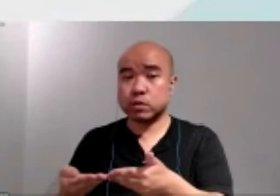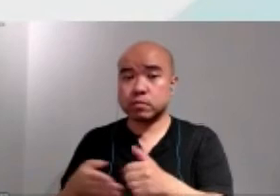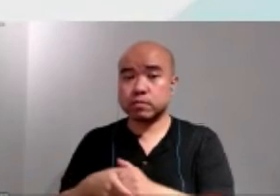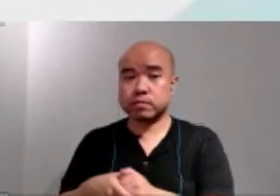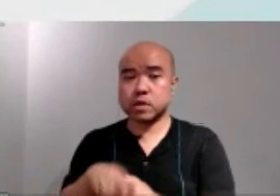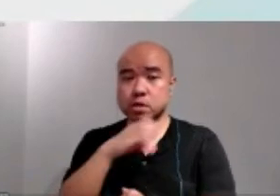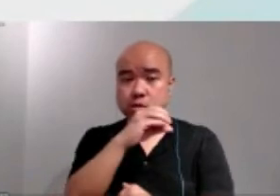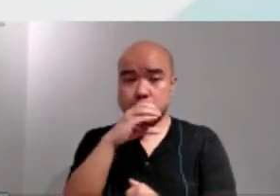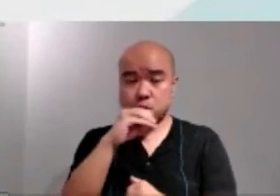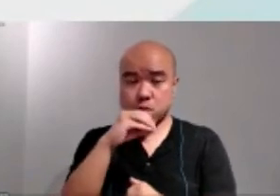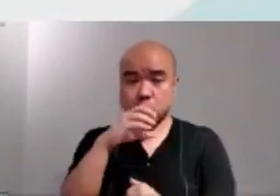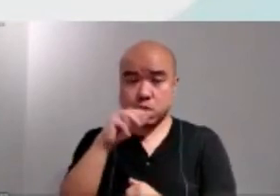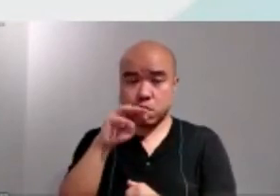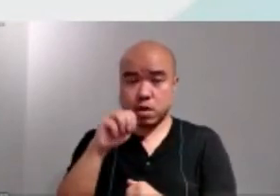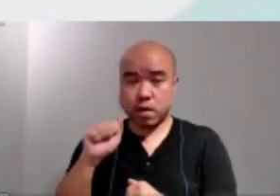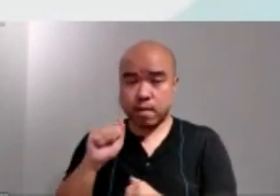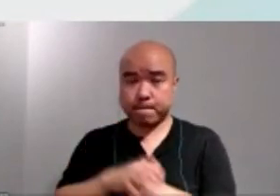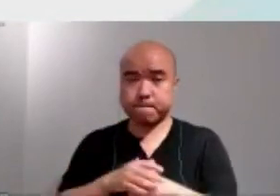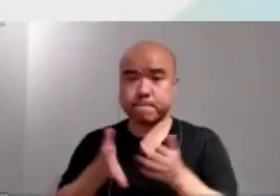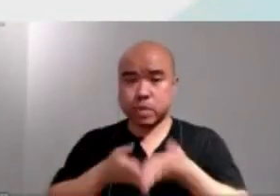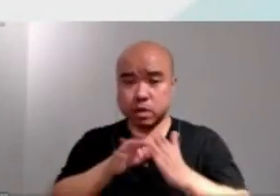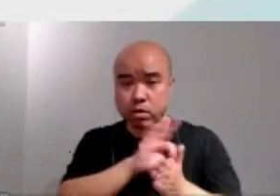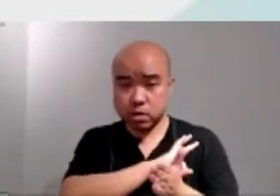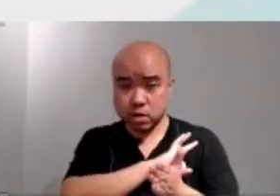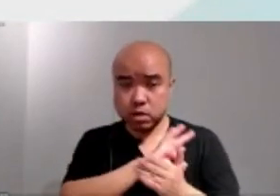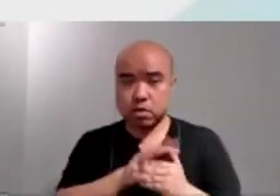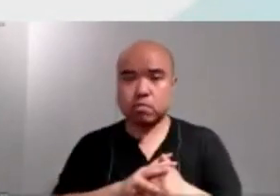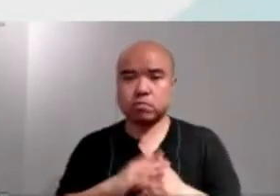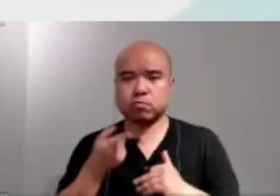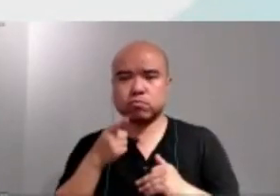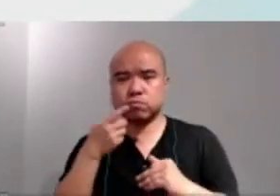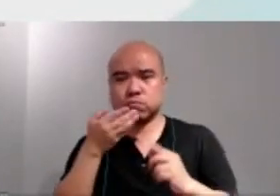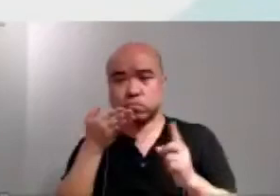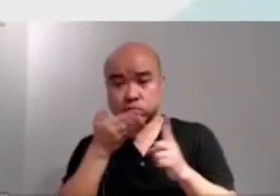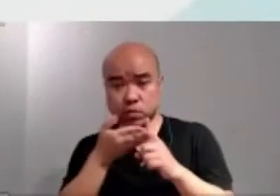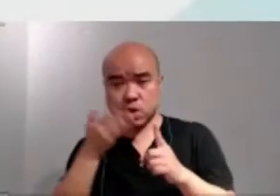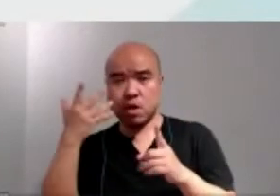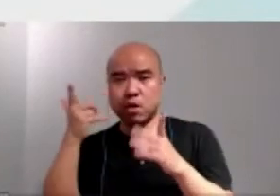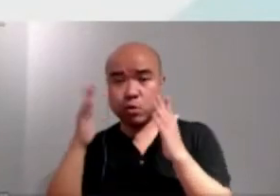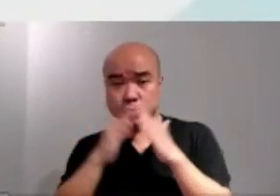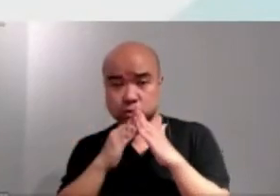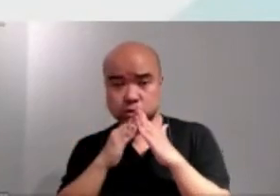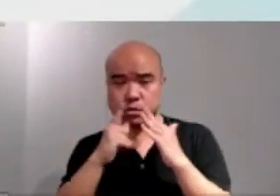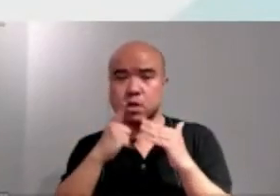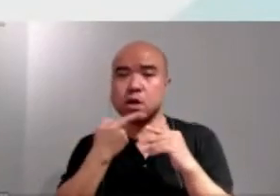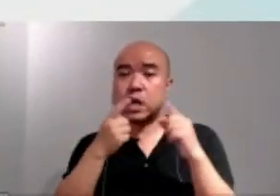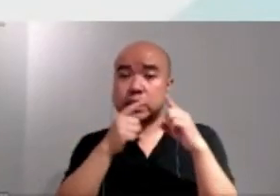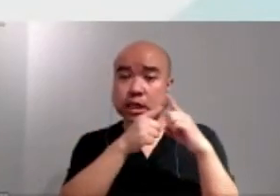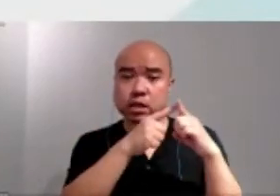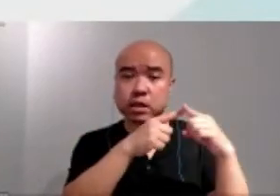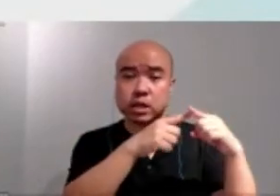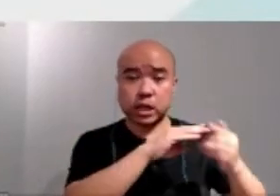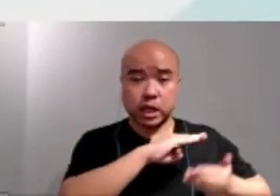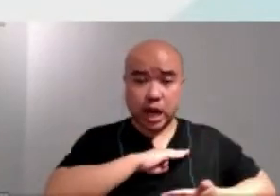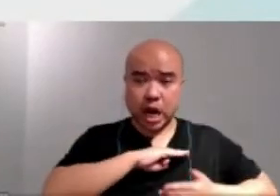一直都為劏房户做空間治療，深信住屋嘅空間建構人格同埋關係。如果裡面充滿